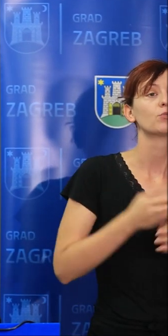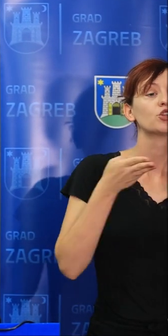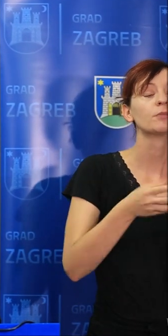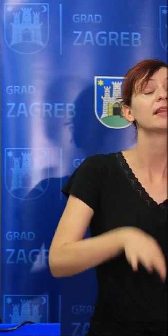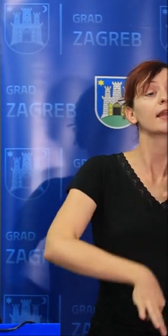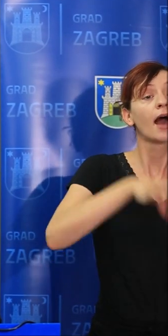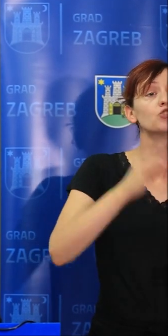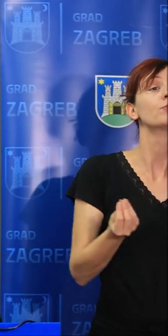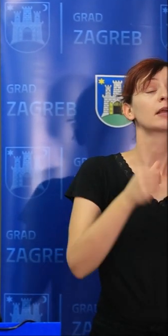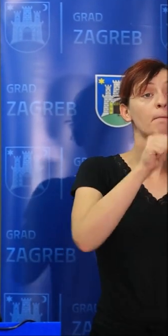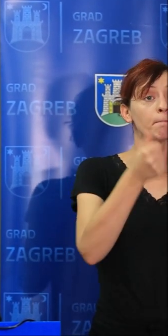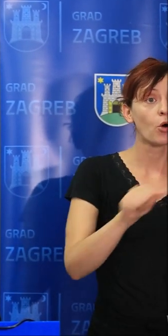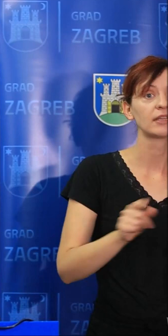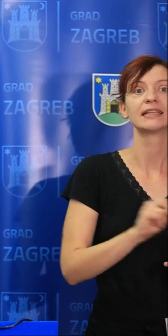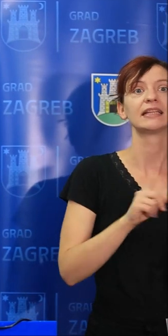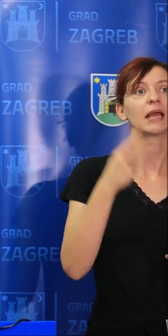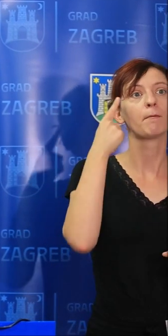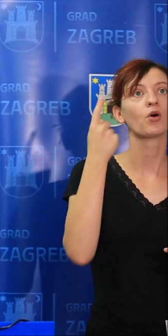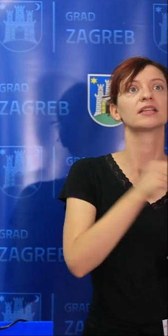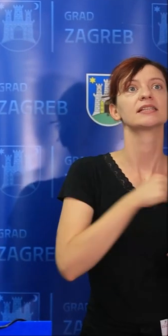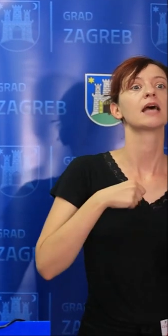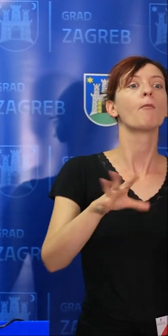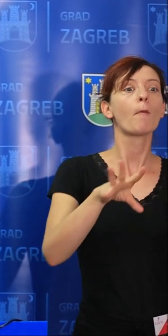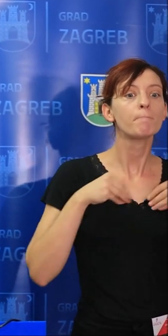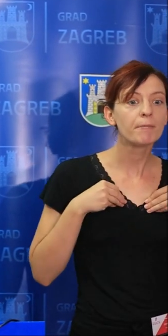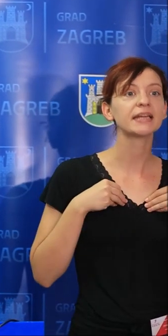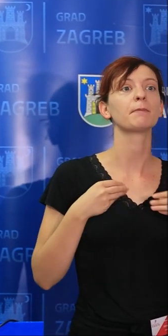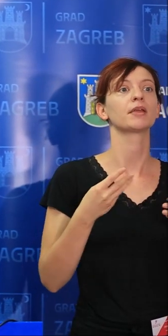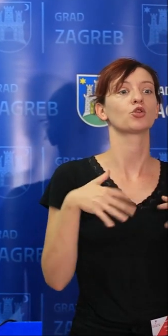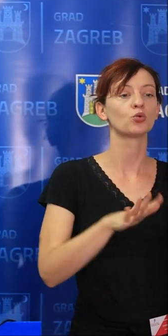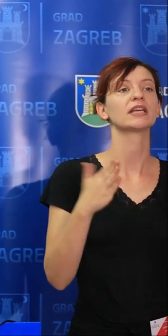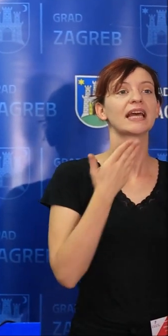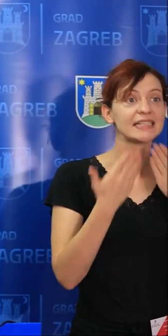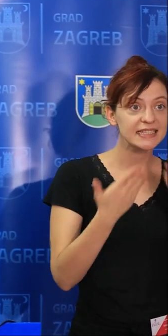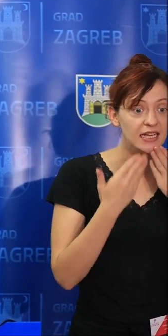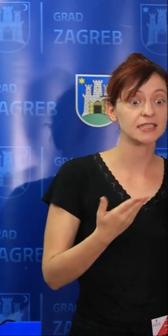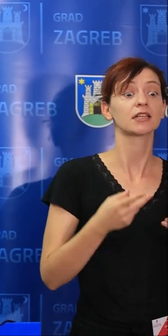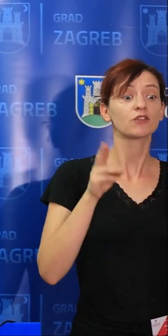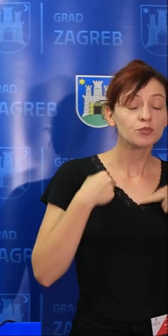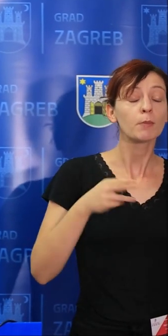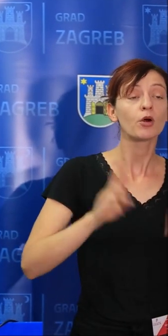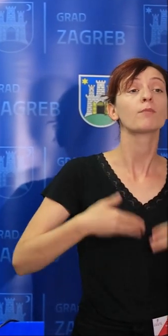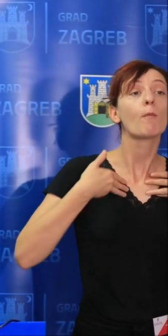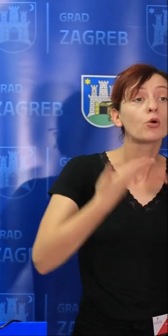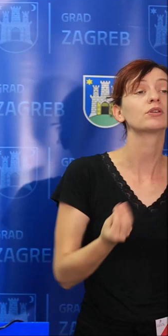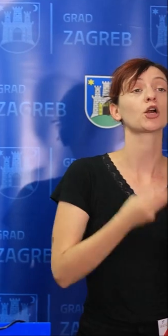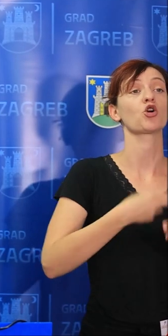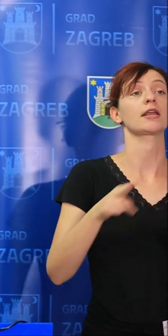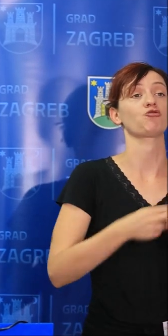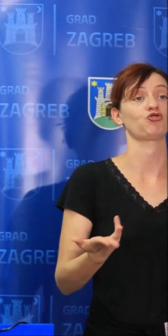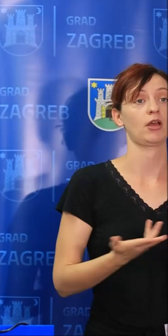model. Znači, nije poanta samo primiti radnike, potapšiti po ramenu, nego radimo rješenje da riješimo njihov problem.